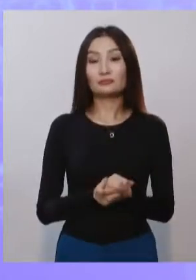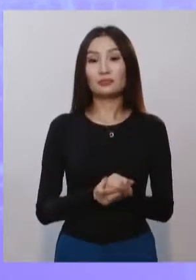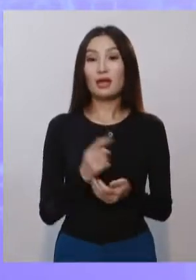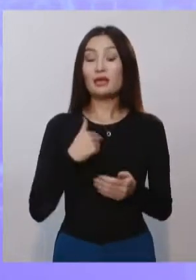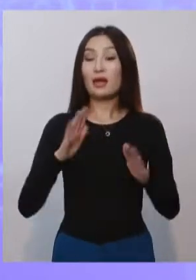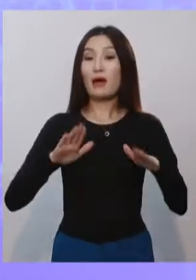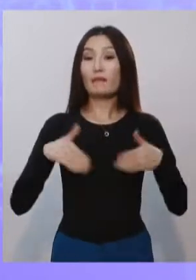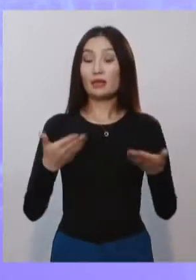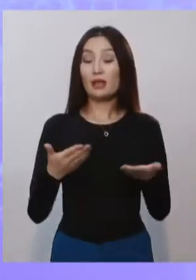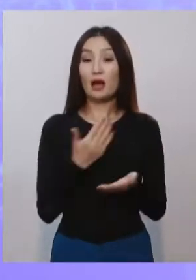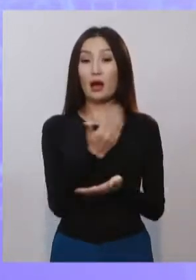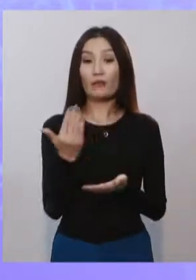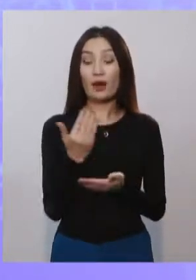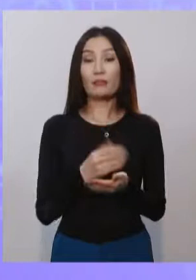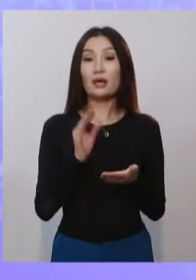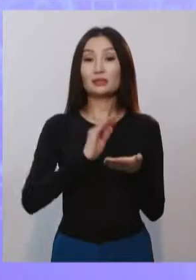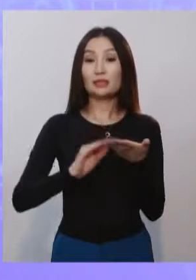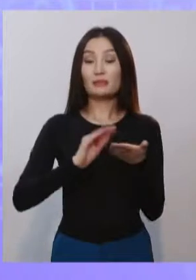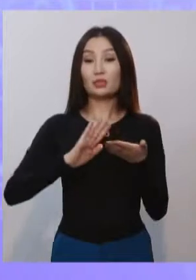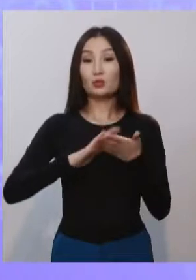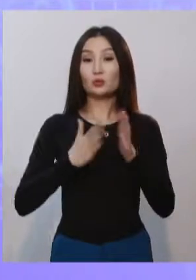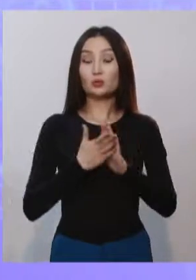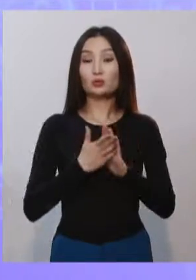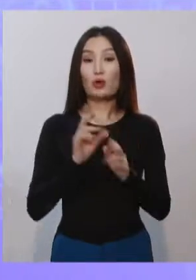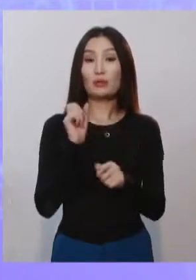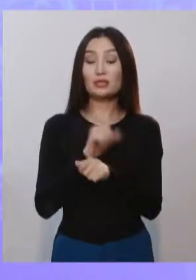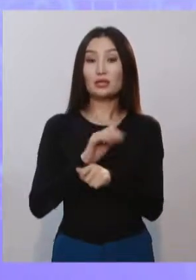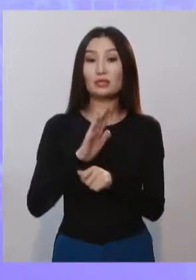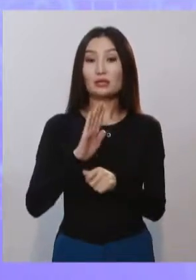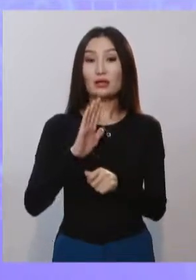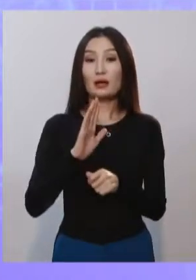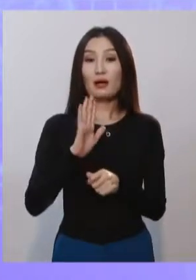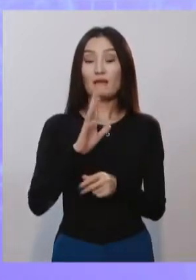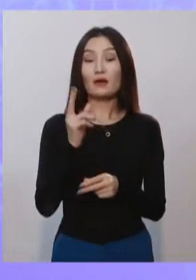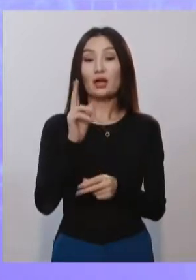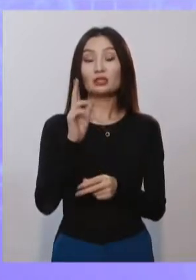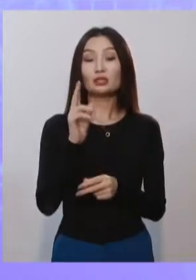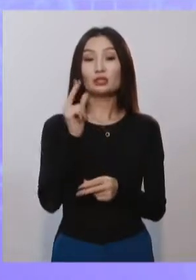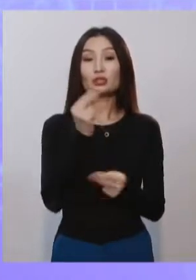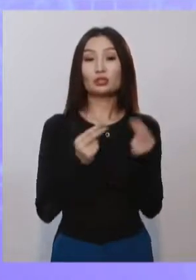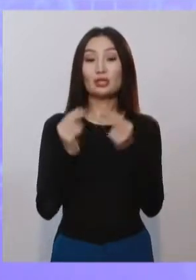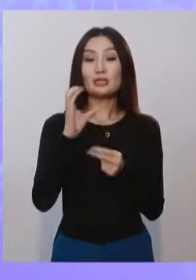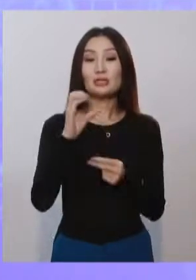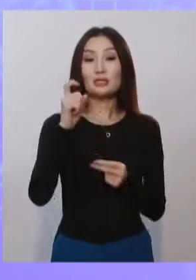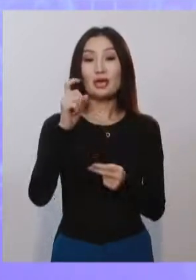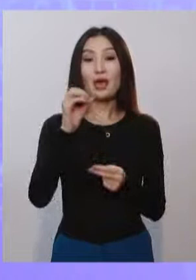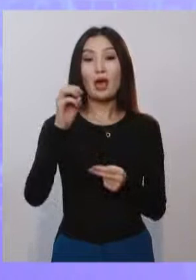вам предлагаю записать условия задачи чертежом схемой